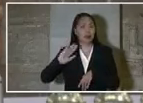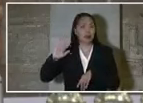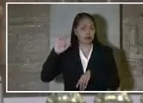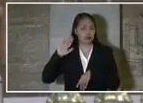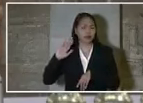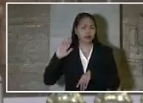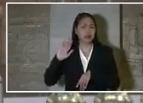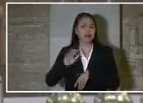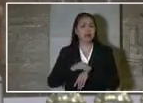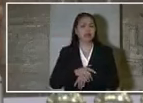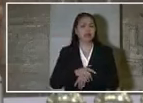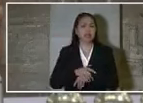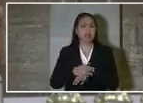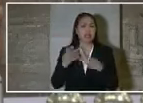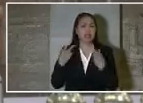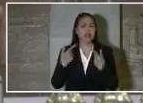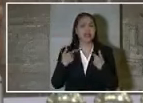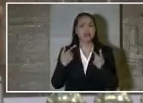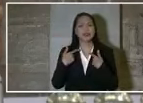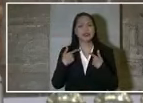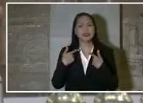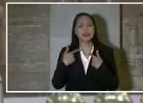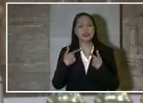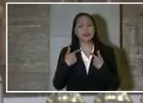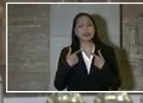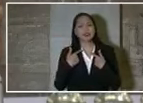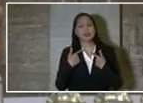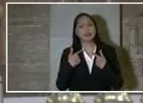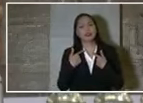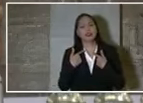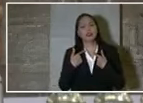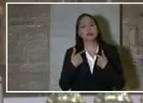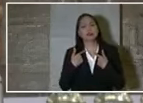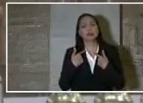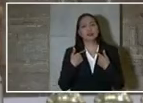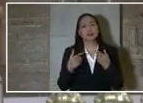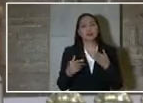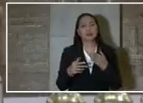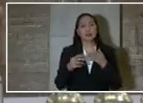ay mayroong lumabas na pag-aaral,